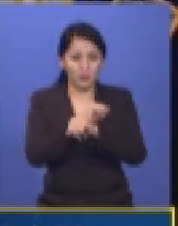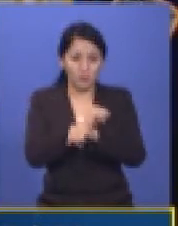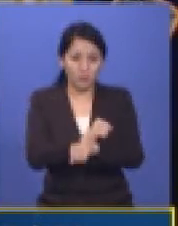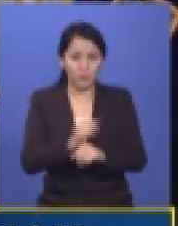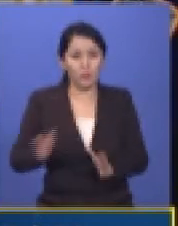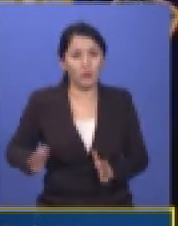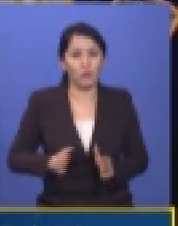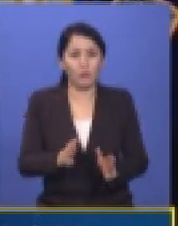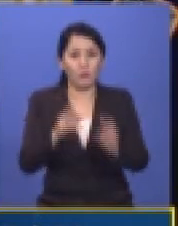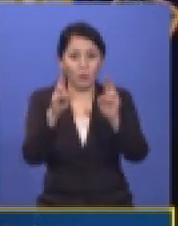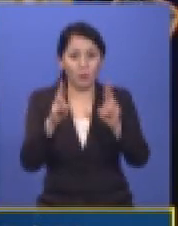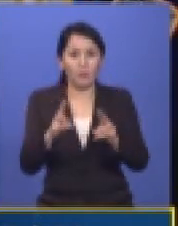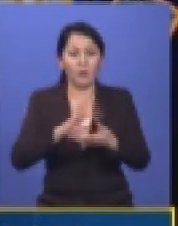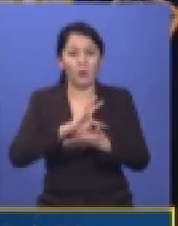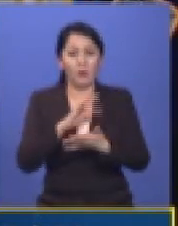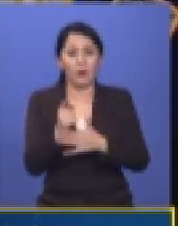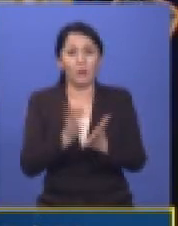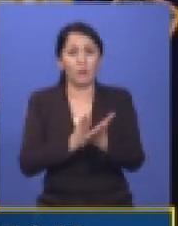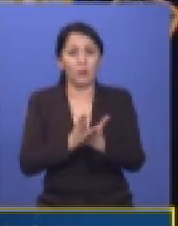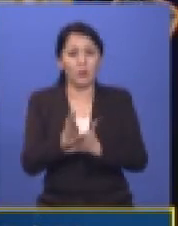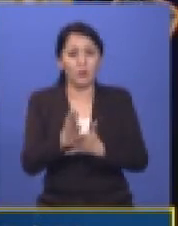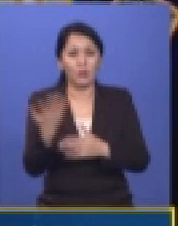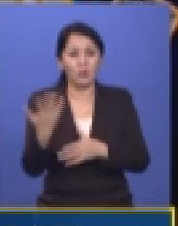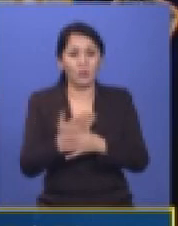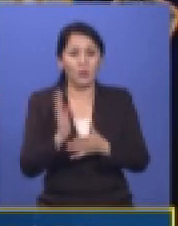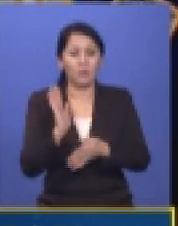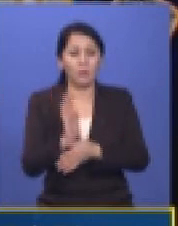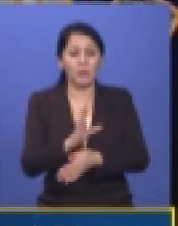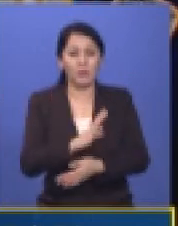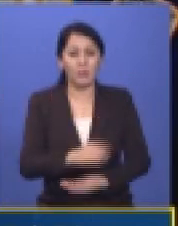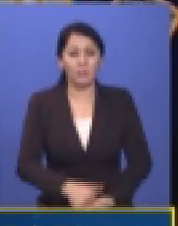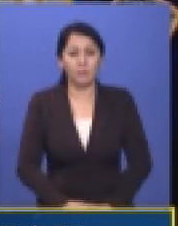және жол қауіпсіздігін қамтамасыз етуге бағытталған қосымша шаралар қабылдауға тапсырма берді.